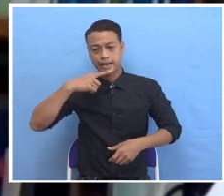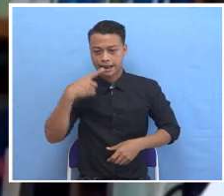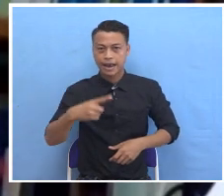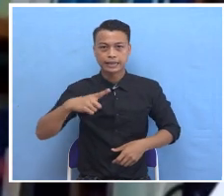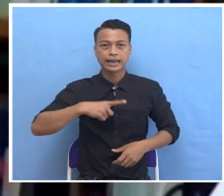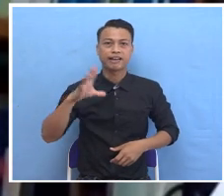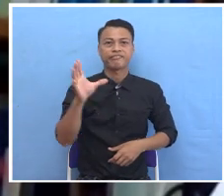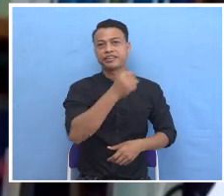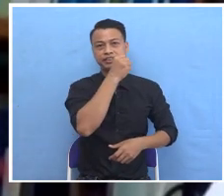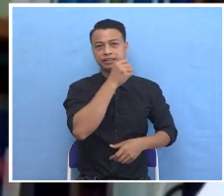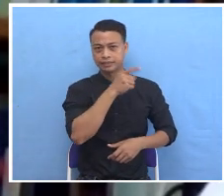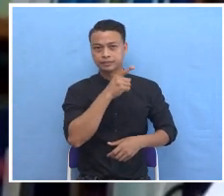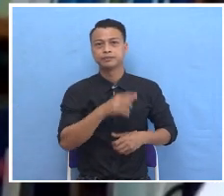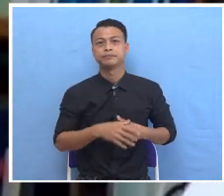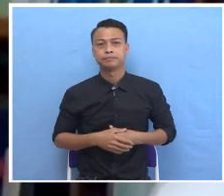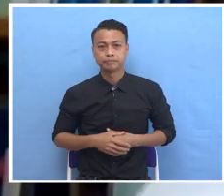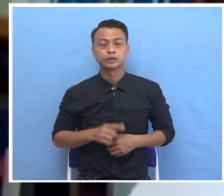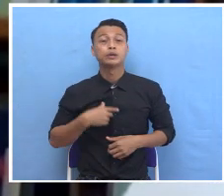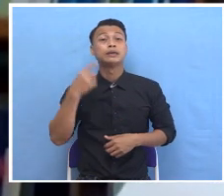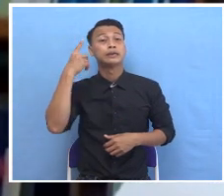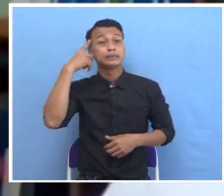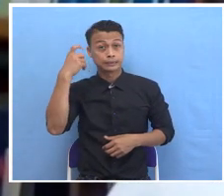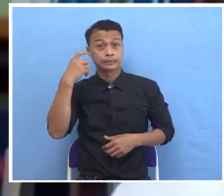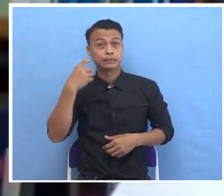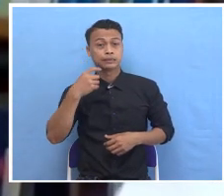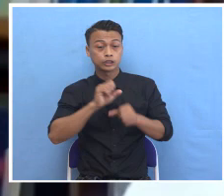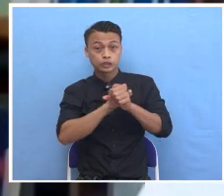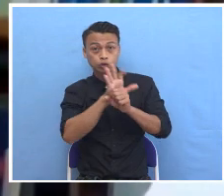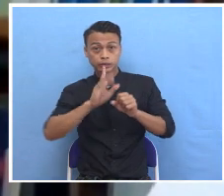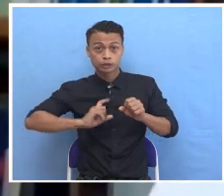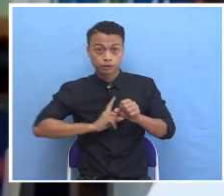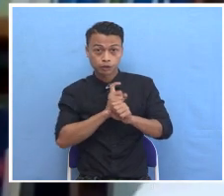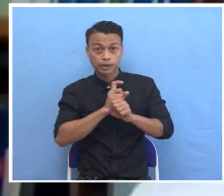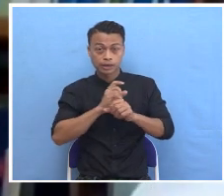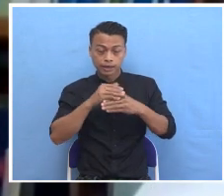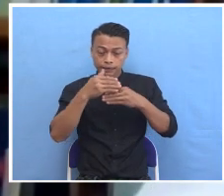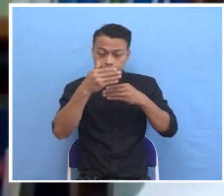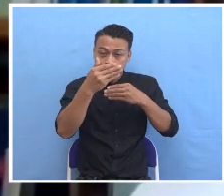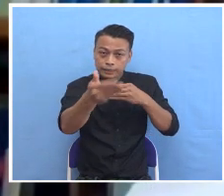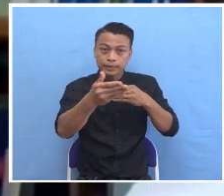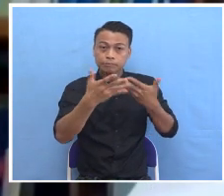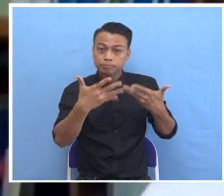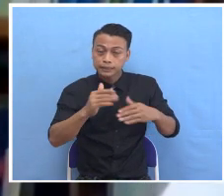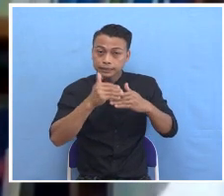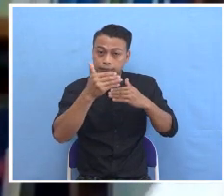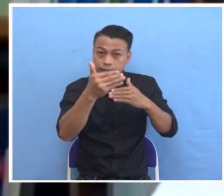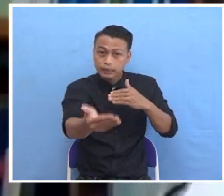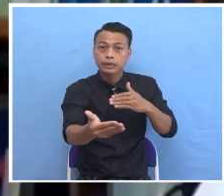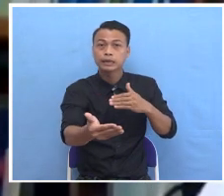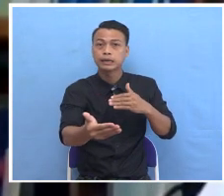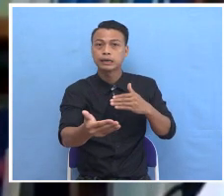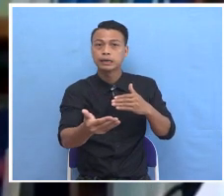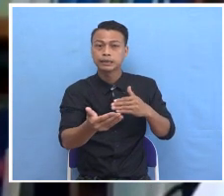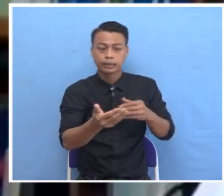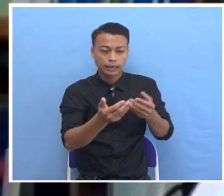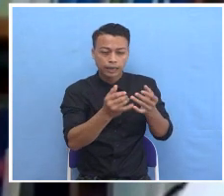la nai ne a jet de ri a ri a jet de ri ya a mai pou mi lo phit ne mi bwa ri ta khu ja la yon ne mi thau ji